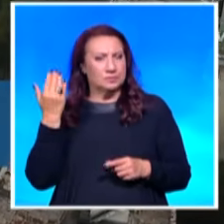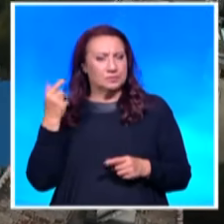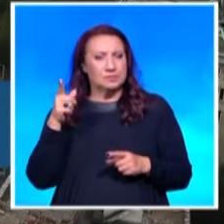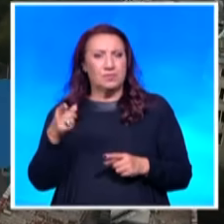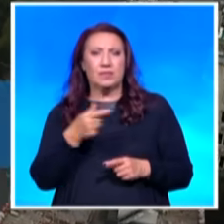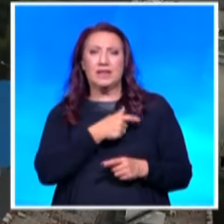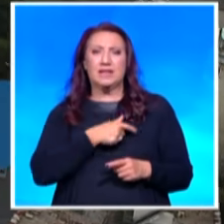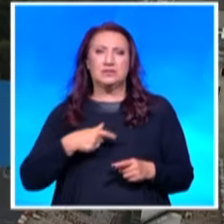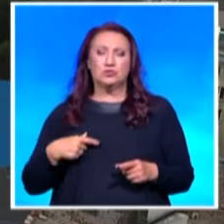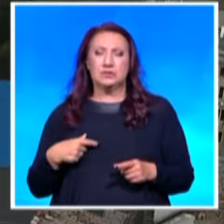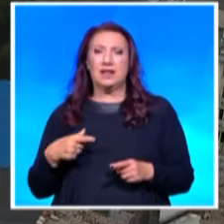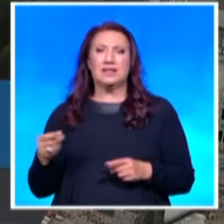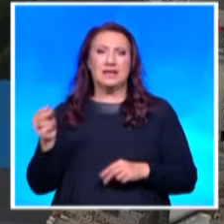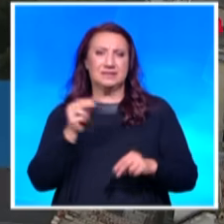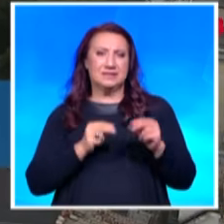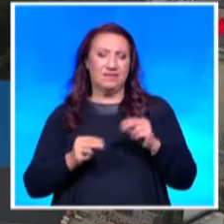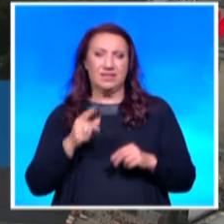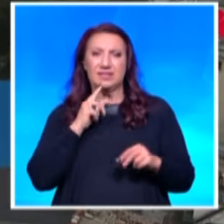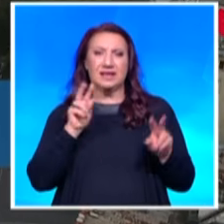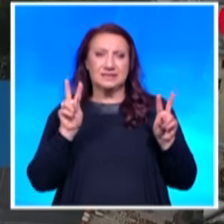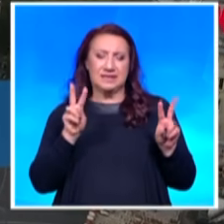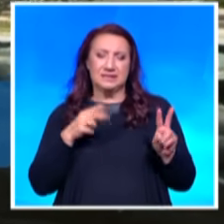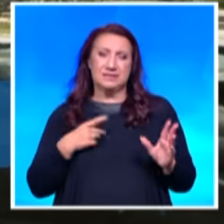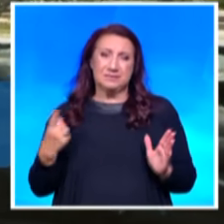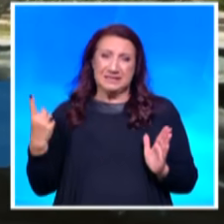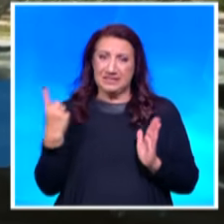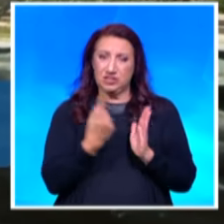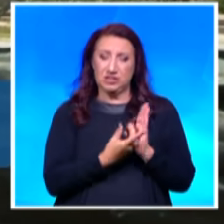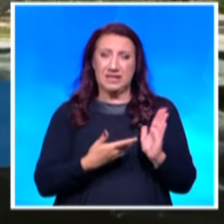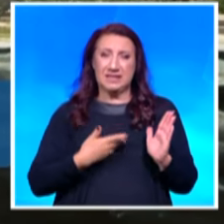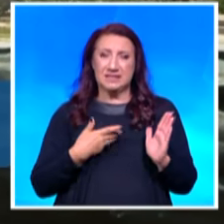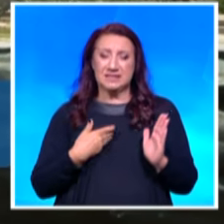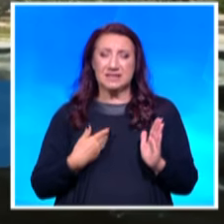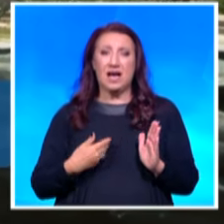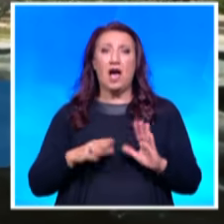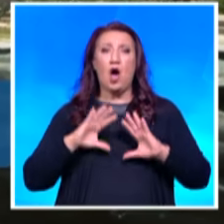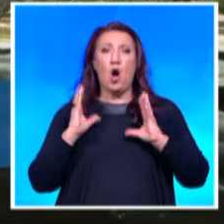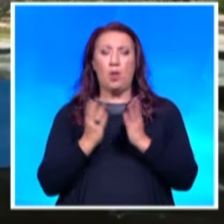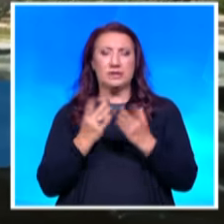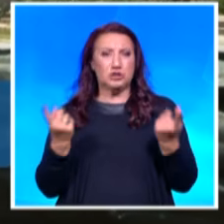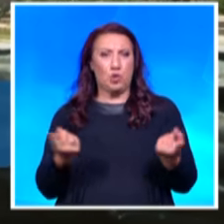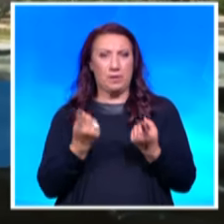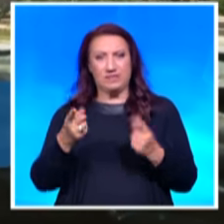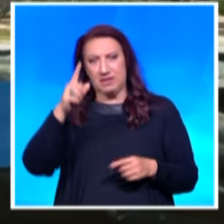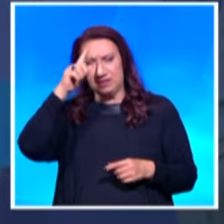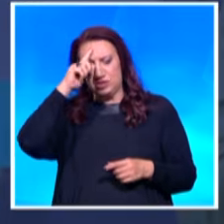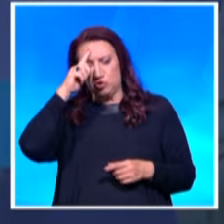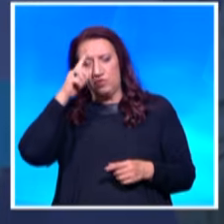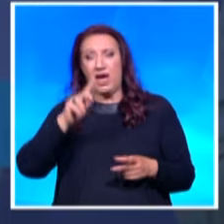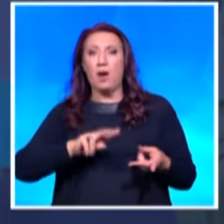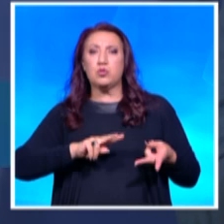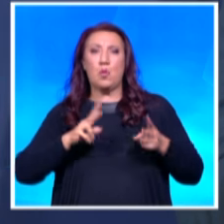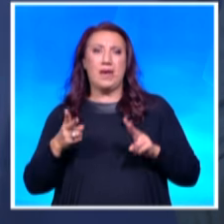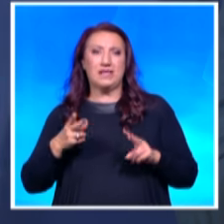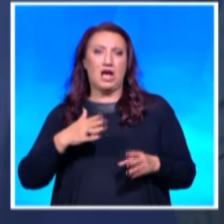общинските съветници да изискат от областния управител на София да извърши деактуване на собствеността на паметника. Вчера